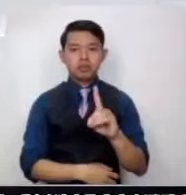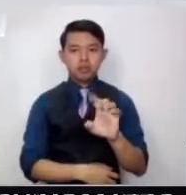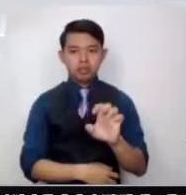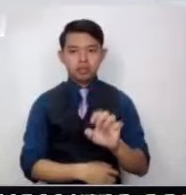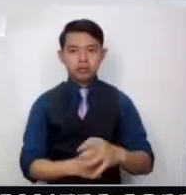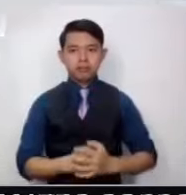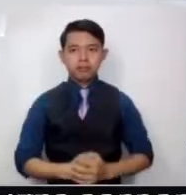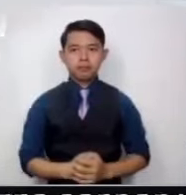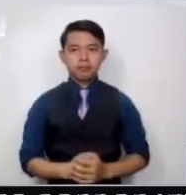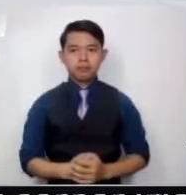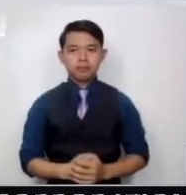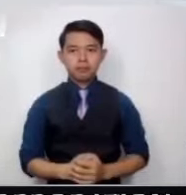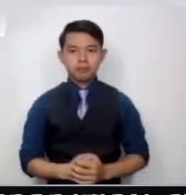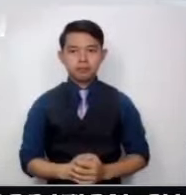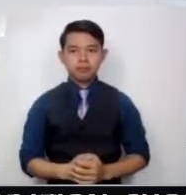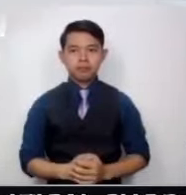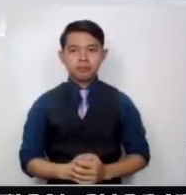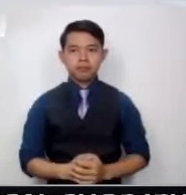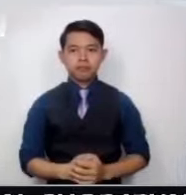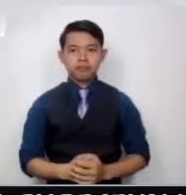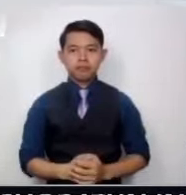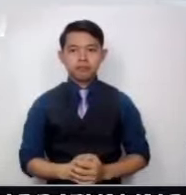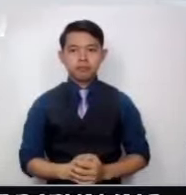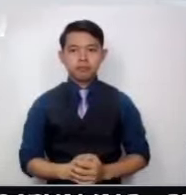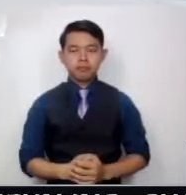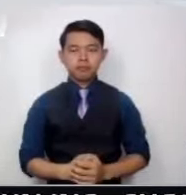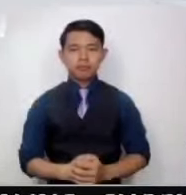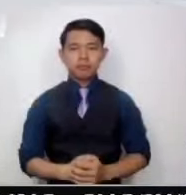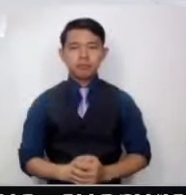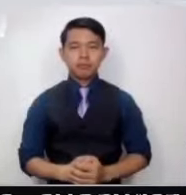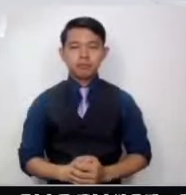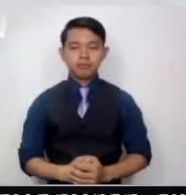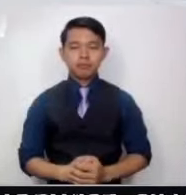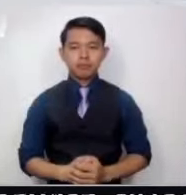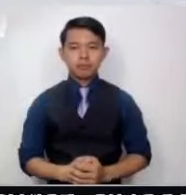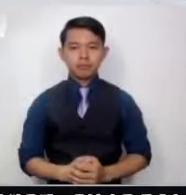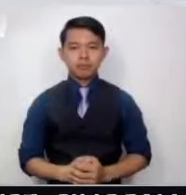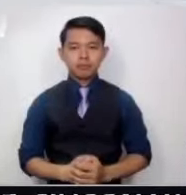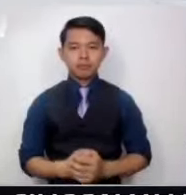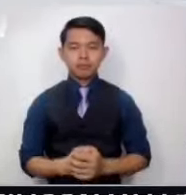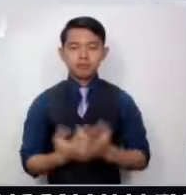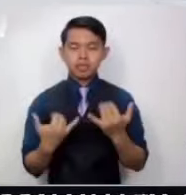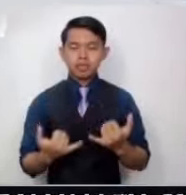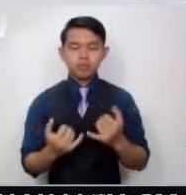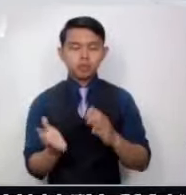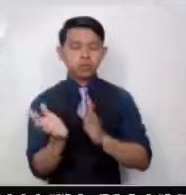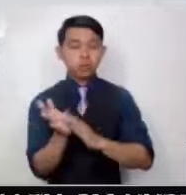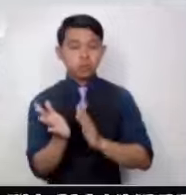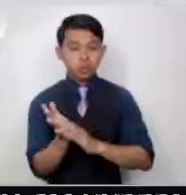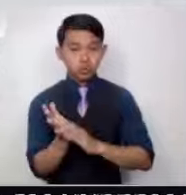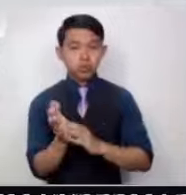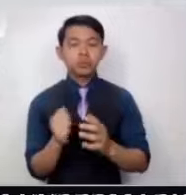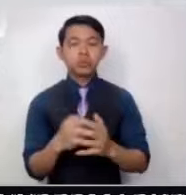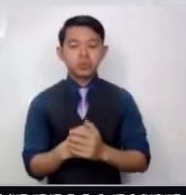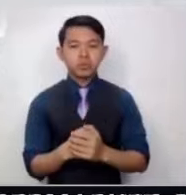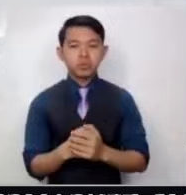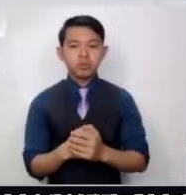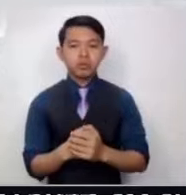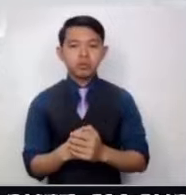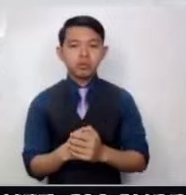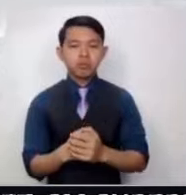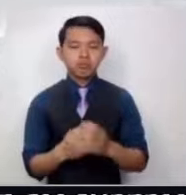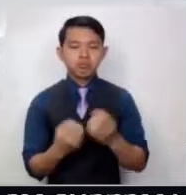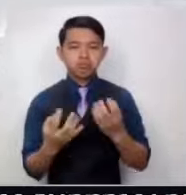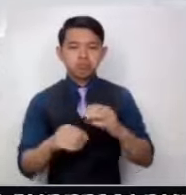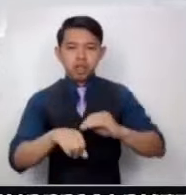po nagsimula ang klase ng mahigit 50 paaralan sa Region 1 na naapektuhan ng masamang panahon kamakailan. At may ulat on the spot